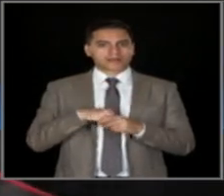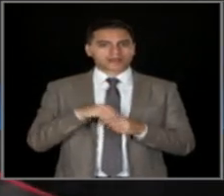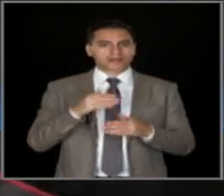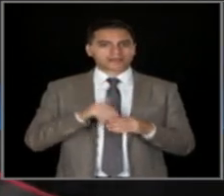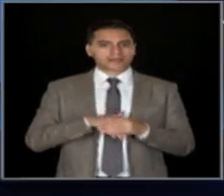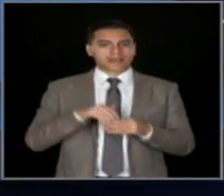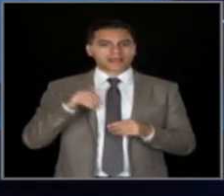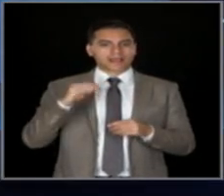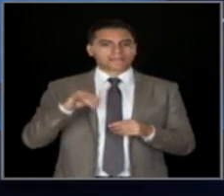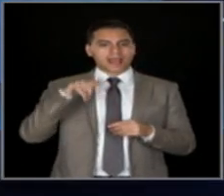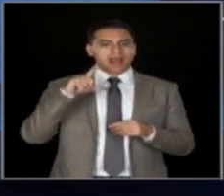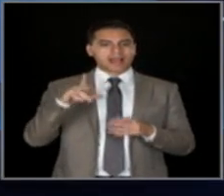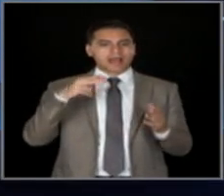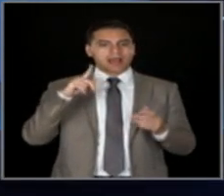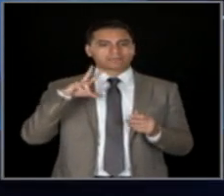جمال عبد الناصر. صح.